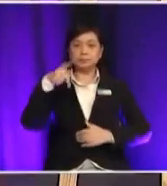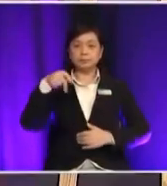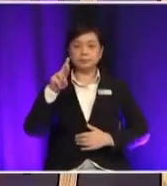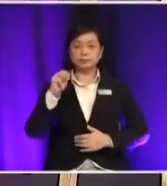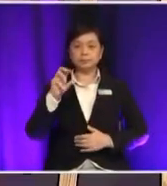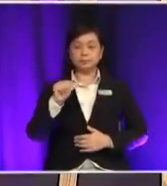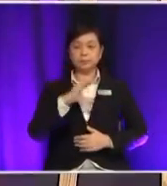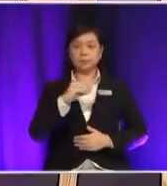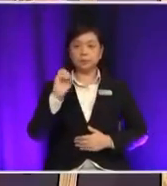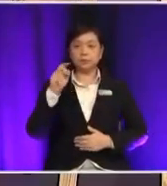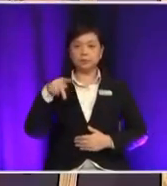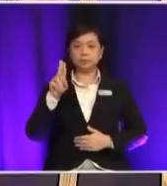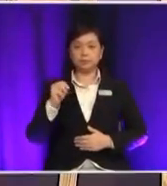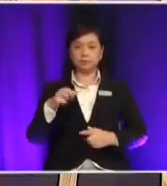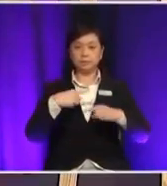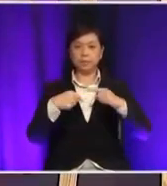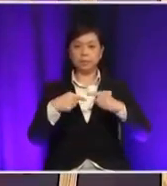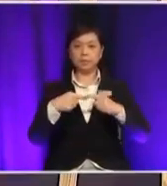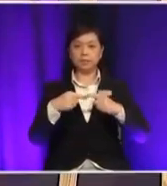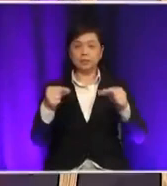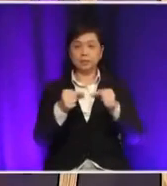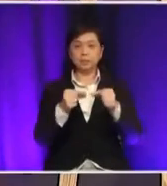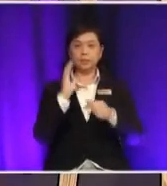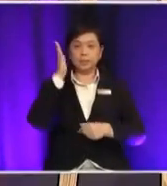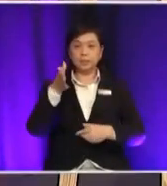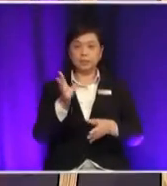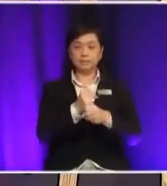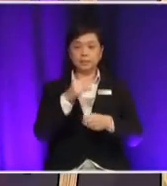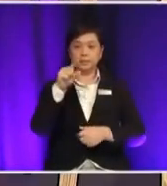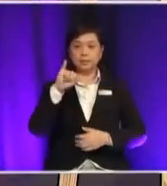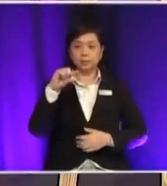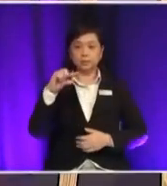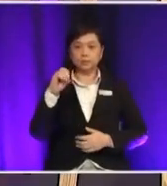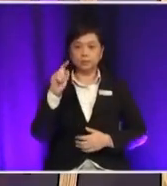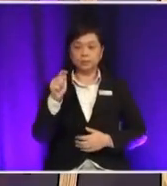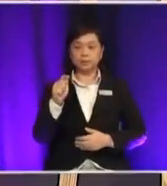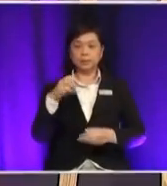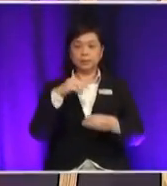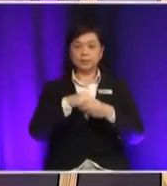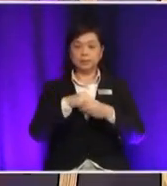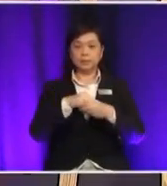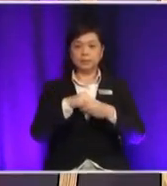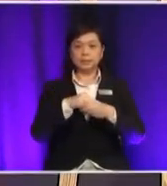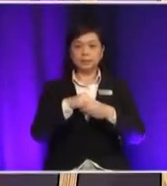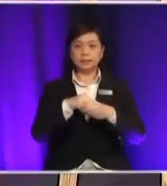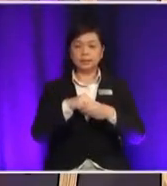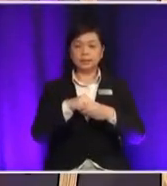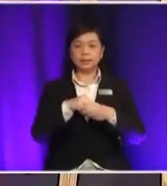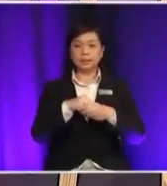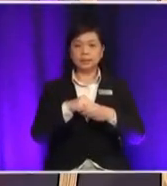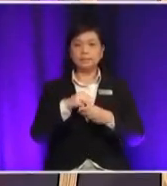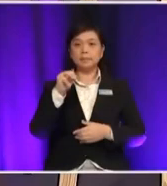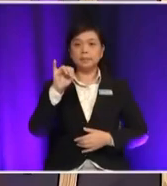mereka bersenyawa kita dapat balik saikot ya oke so untuk mitosis dia menghasilkan dua sel anak meiosis Pulau